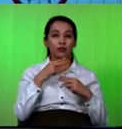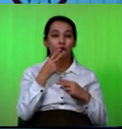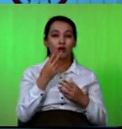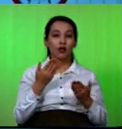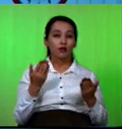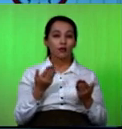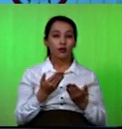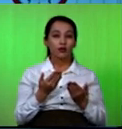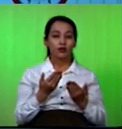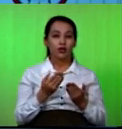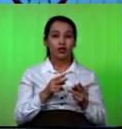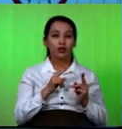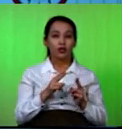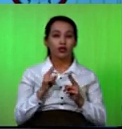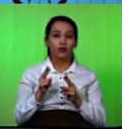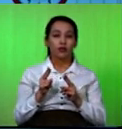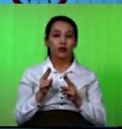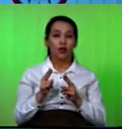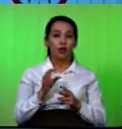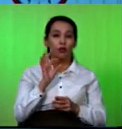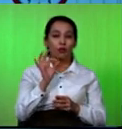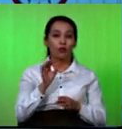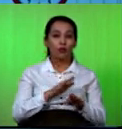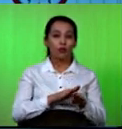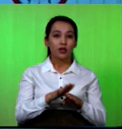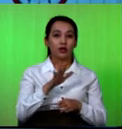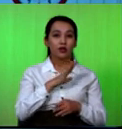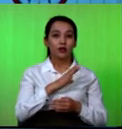qaysi birida ketma-ketlik hosil bo'lgan?